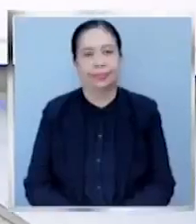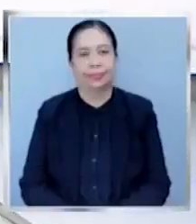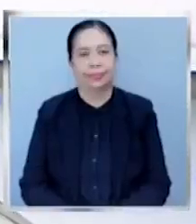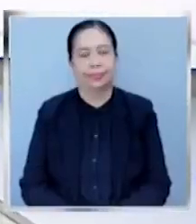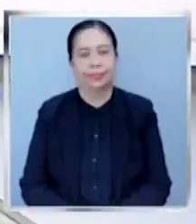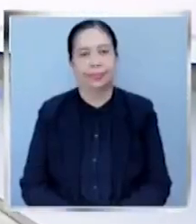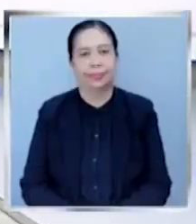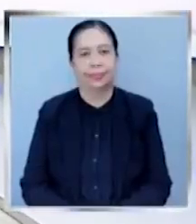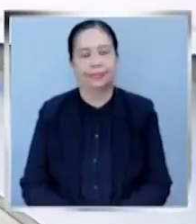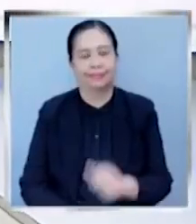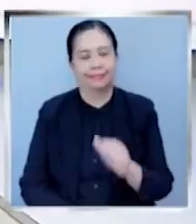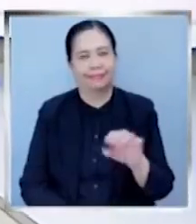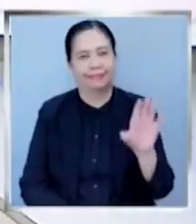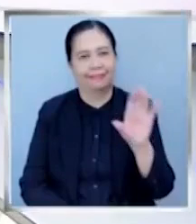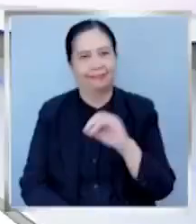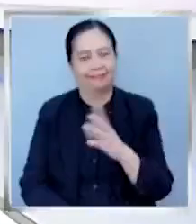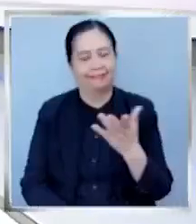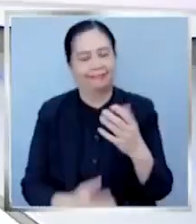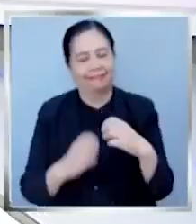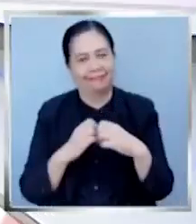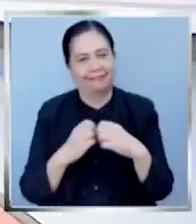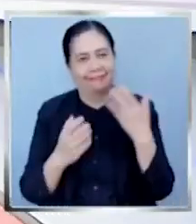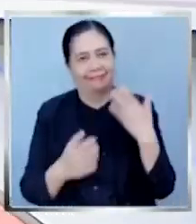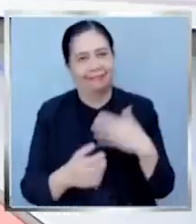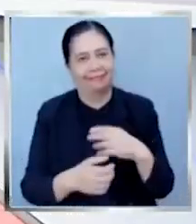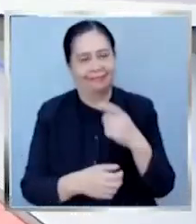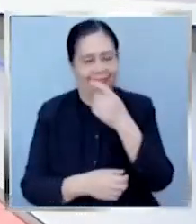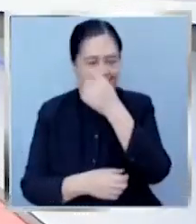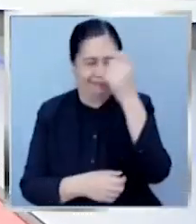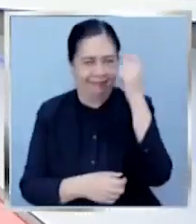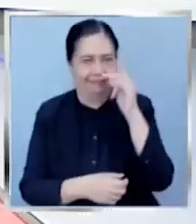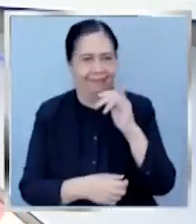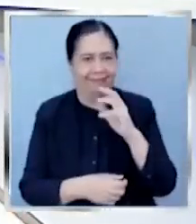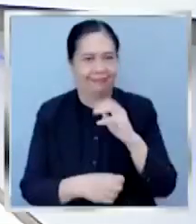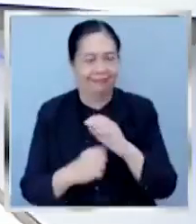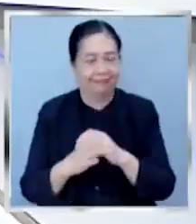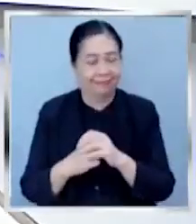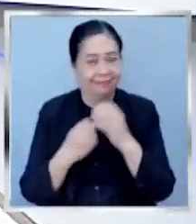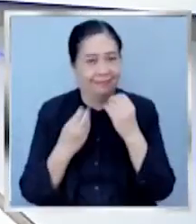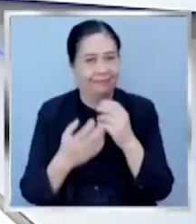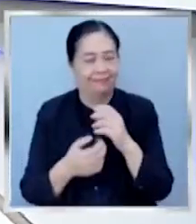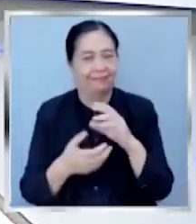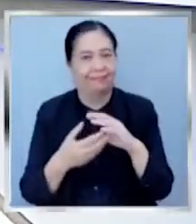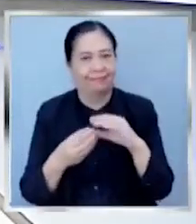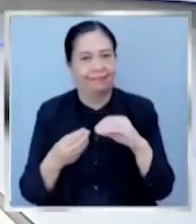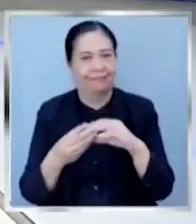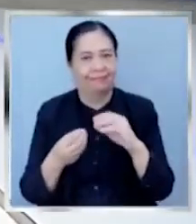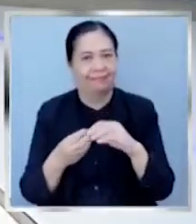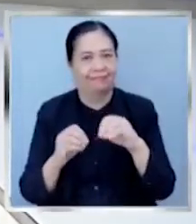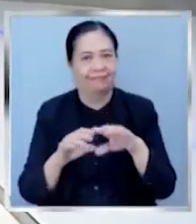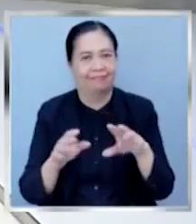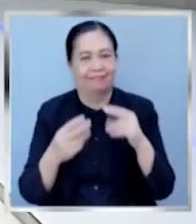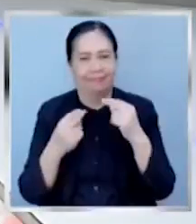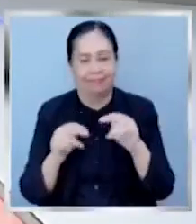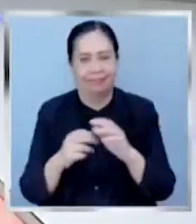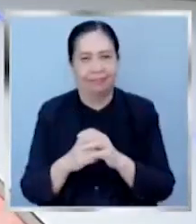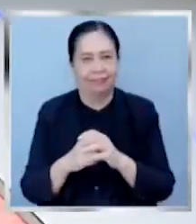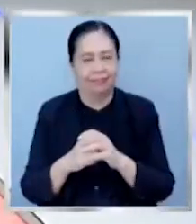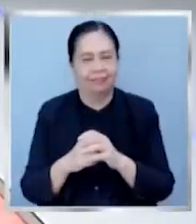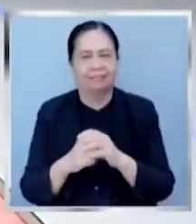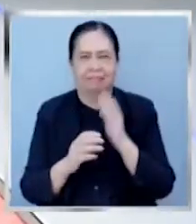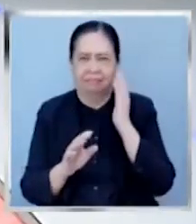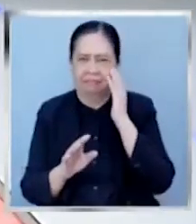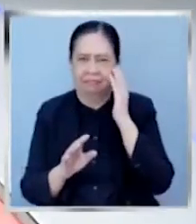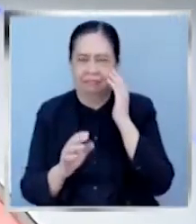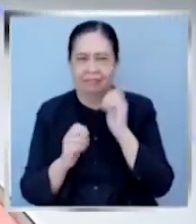Magandang gabi, mga kapuso. Ako po ang inyong Kuya Kim na magbibigay sa inyo ng trivia sa likod ng mga trending na balita. Hindi makakaila ang pagkahumaling natin